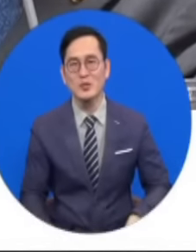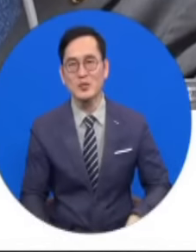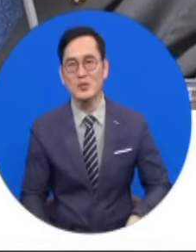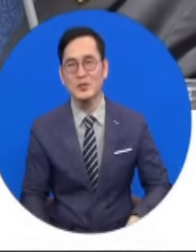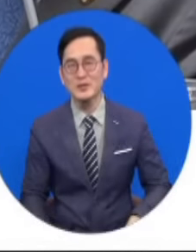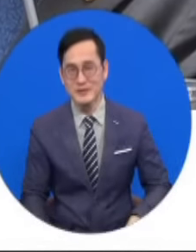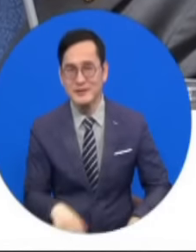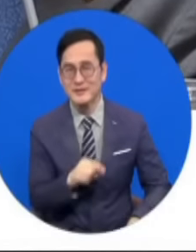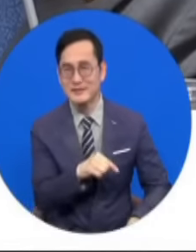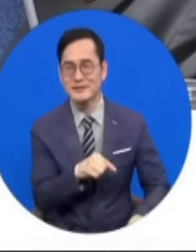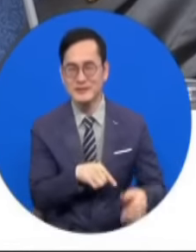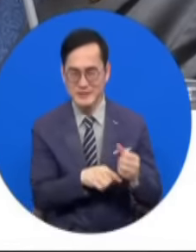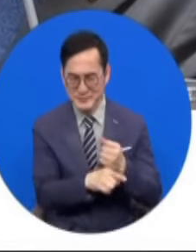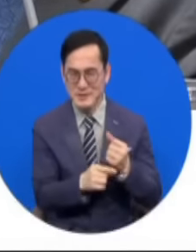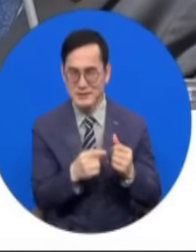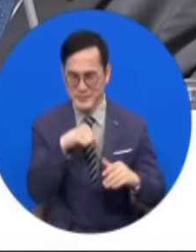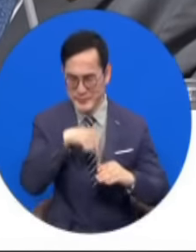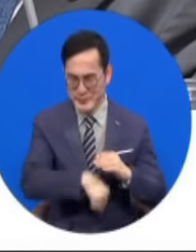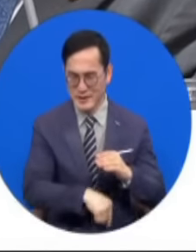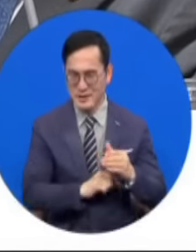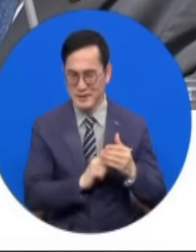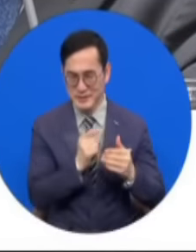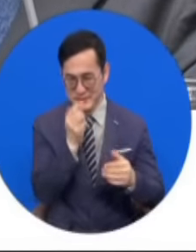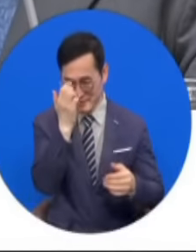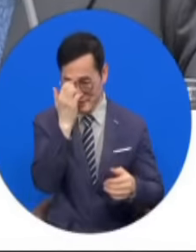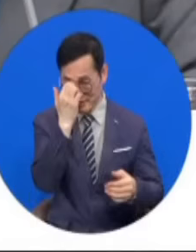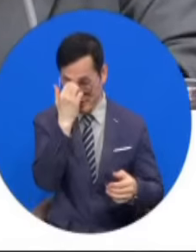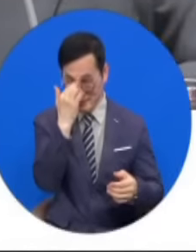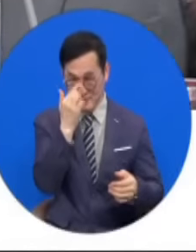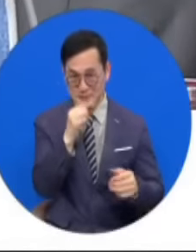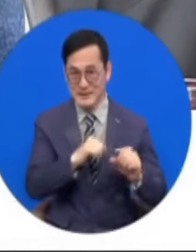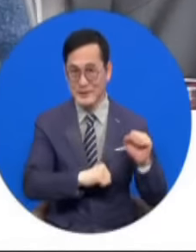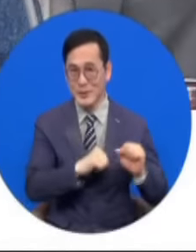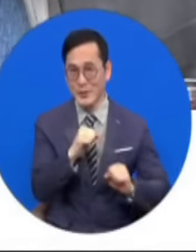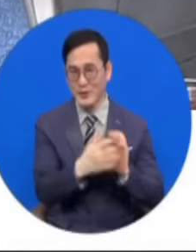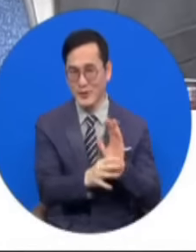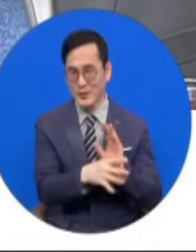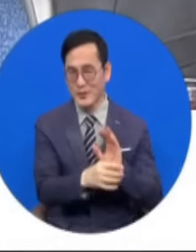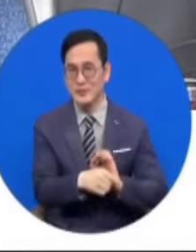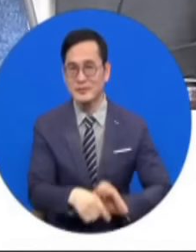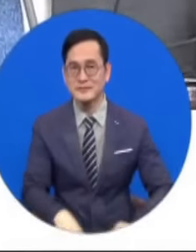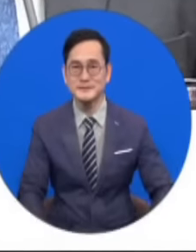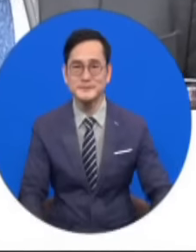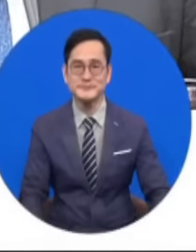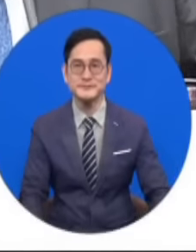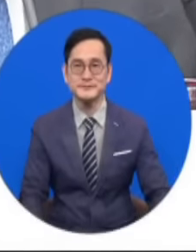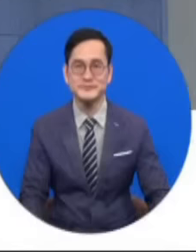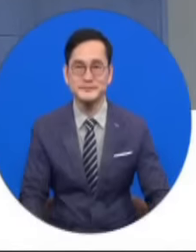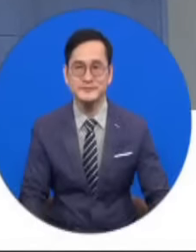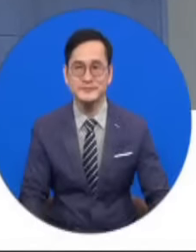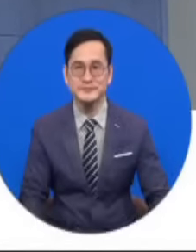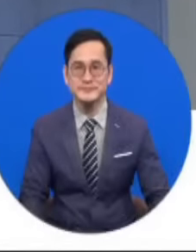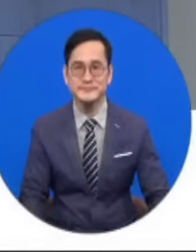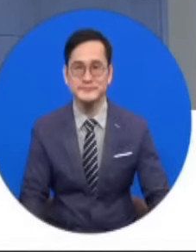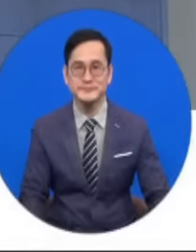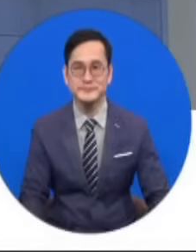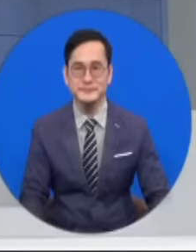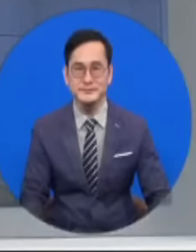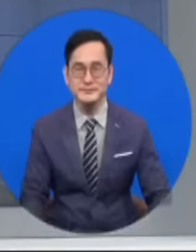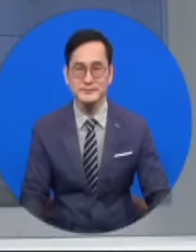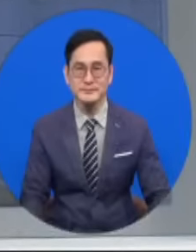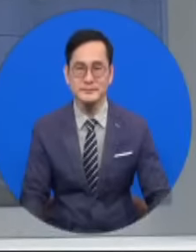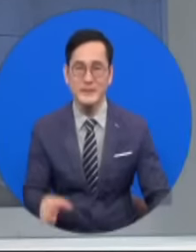수도도 보이는 거고요 어찌됐든 나설 때가 아닌데 나선 것 같습니다 나설 때가 아니다 그런가 하면 여당에서